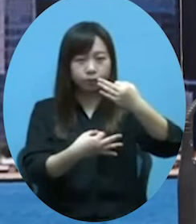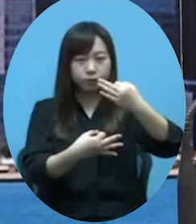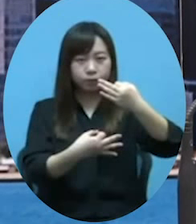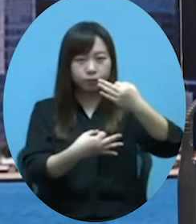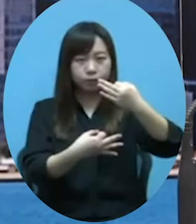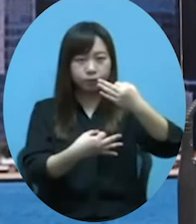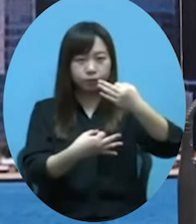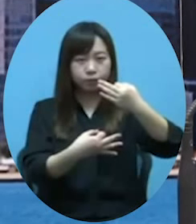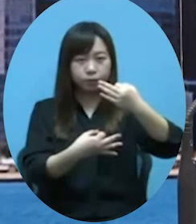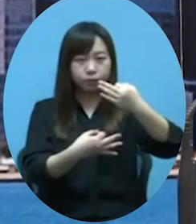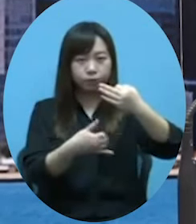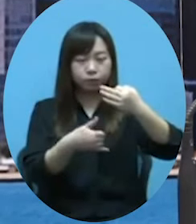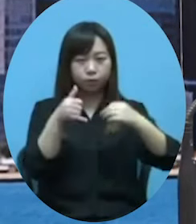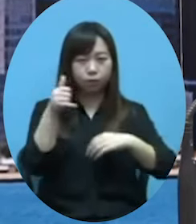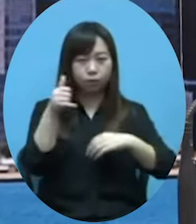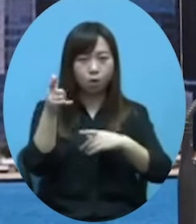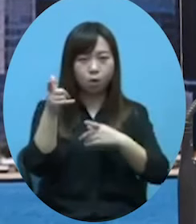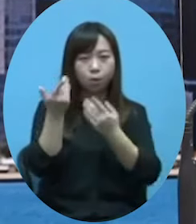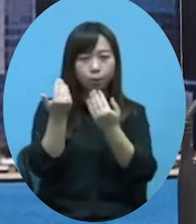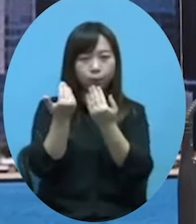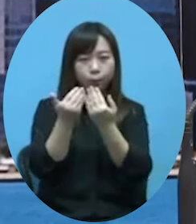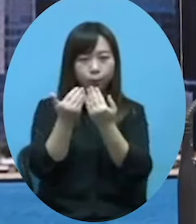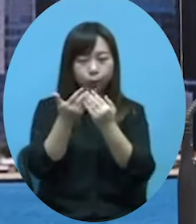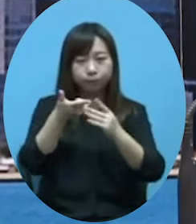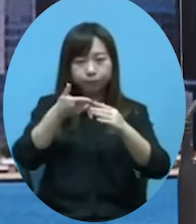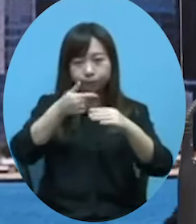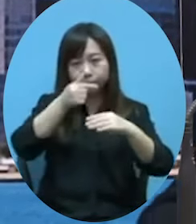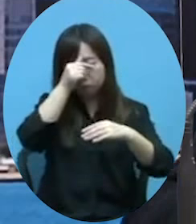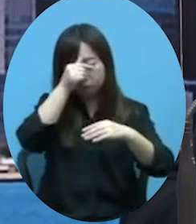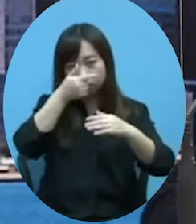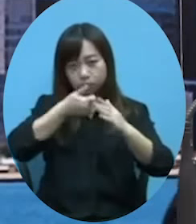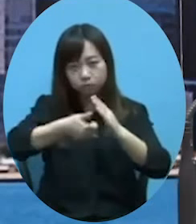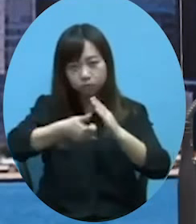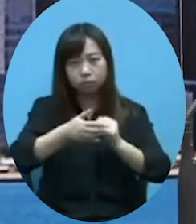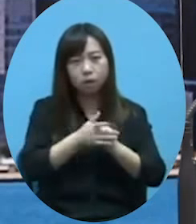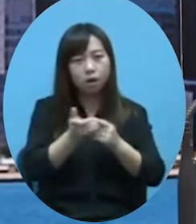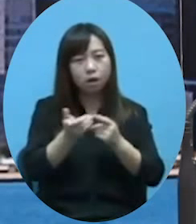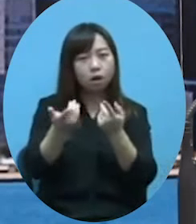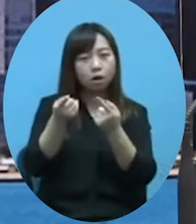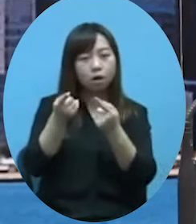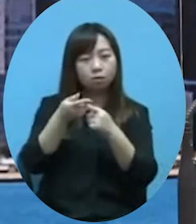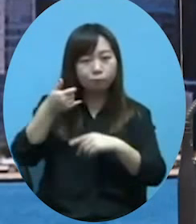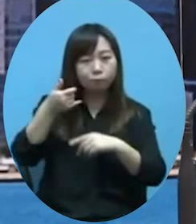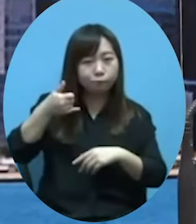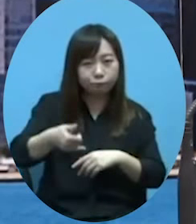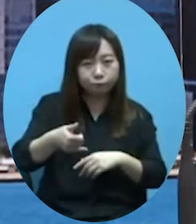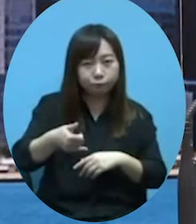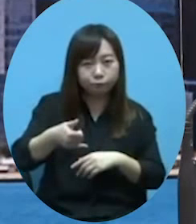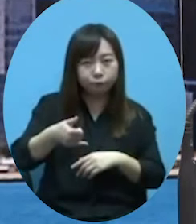Wallapil的門診那裡因為她是門診的用那個